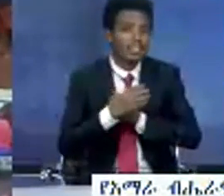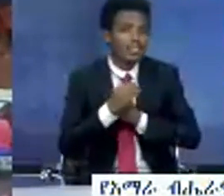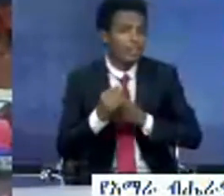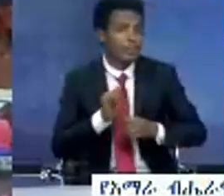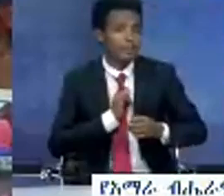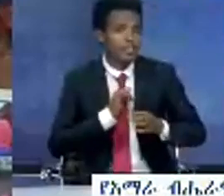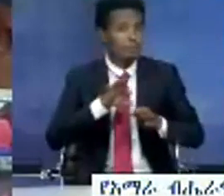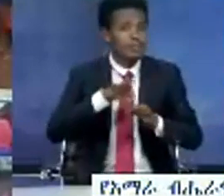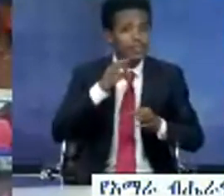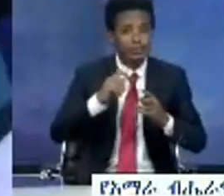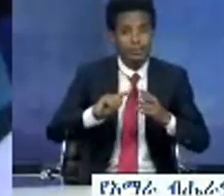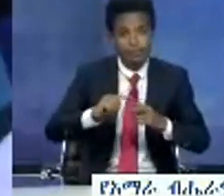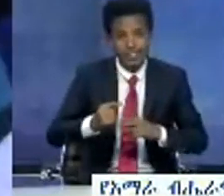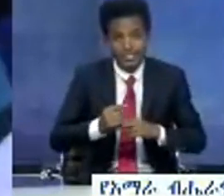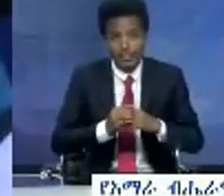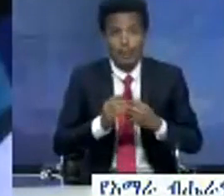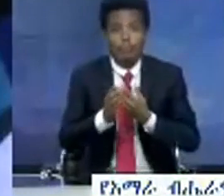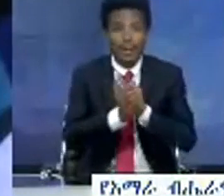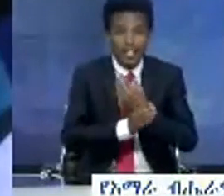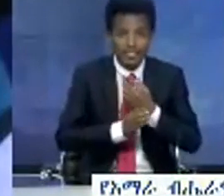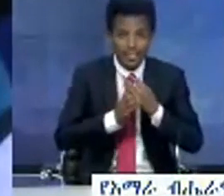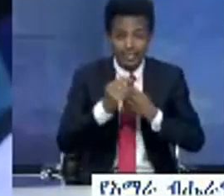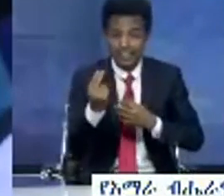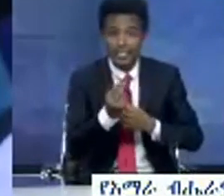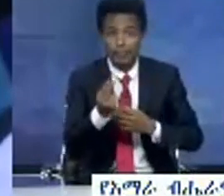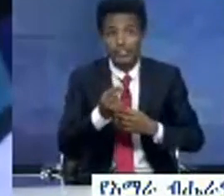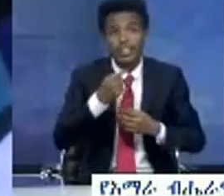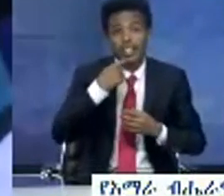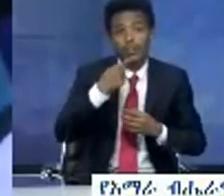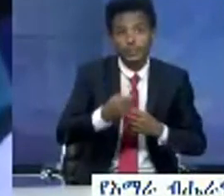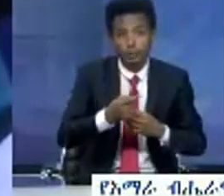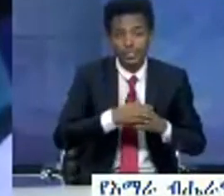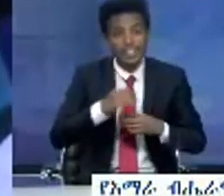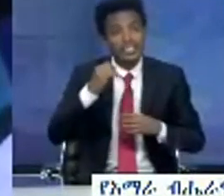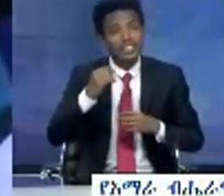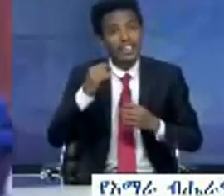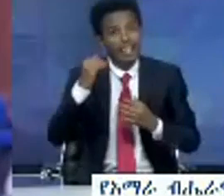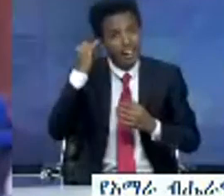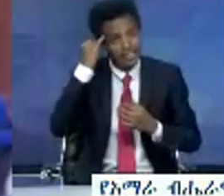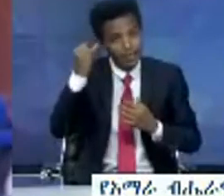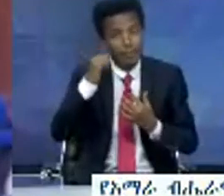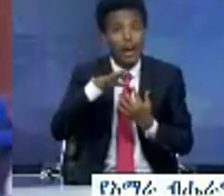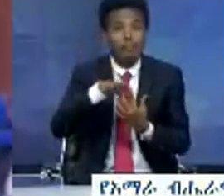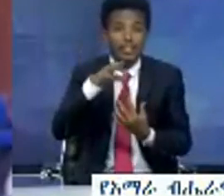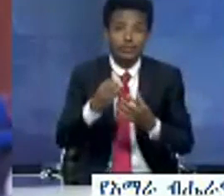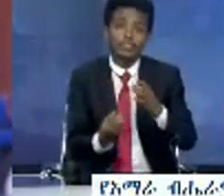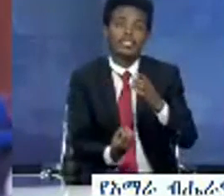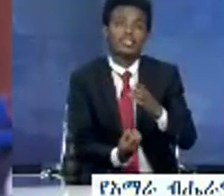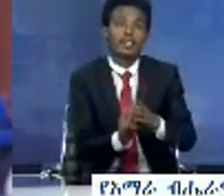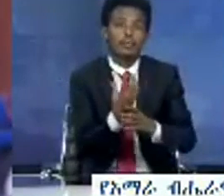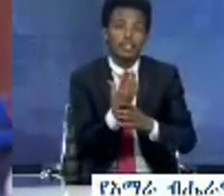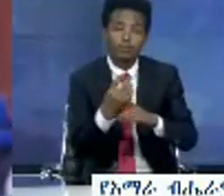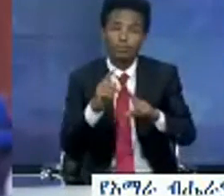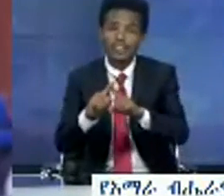በመነሳት ለሀገራችንና ለህዝቦቻችን ይጠቅማሉ ያላችኋቸውን የሐሳብ አማራጮች ስታመነጩ